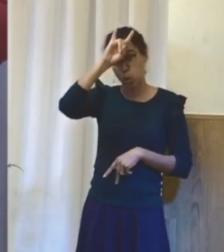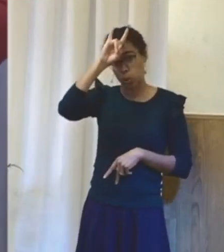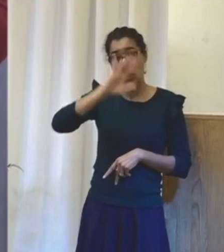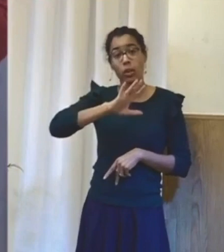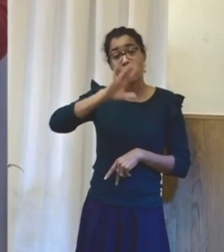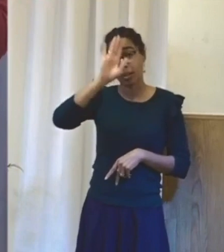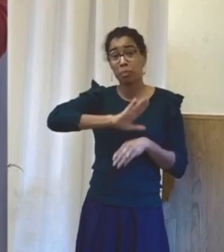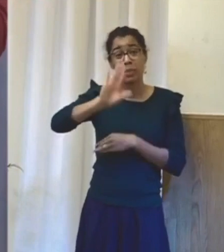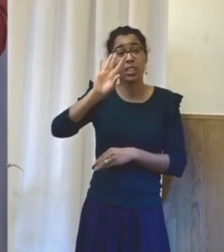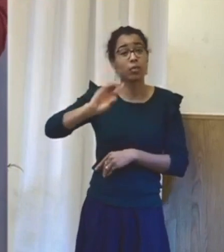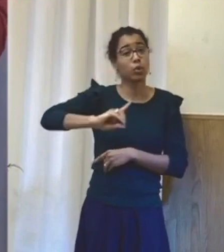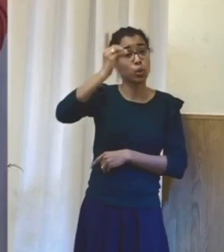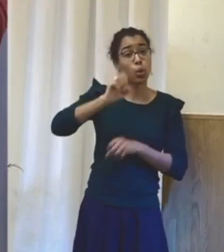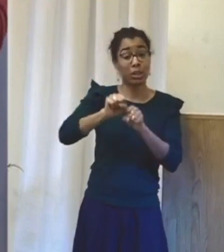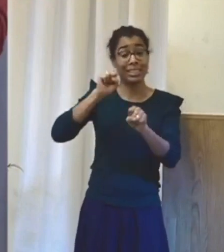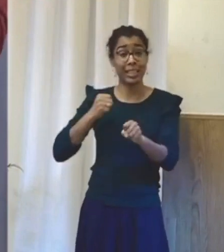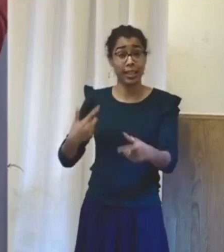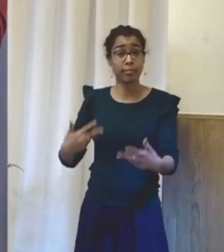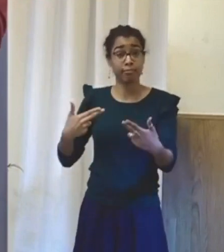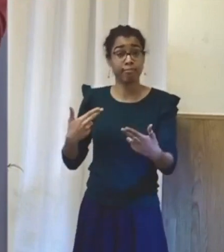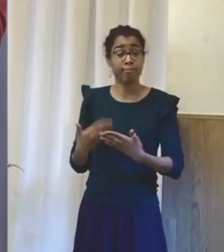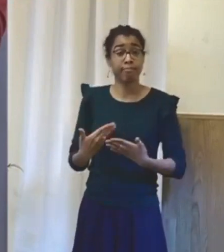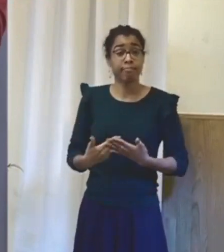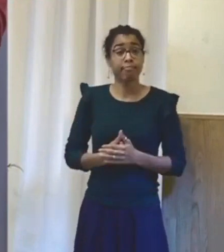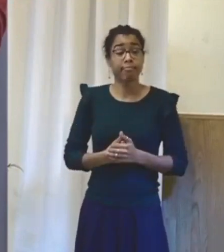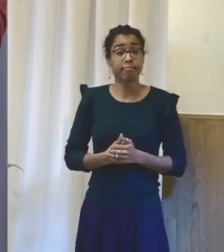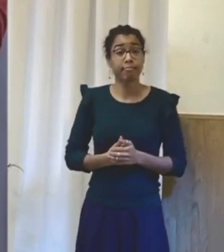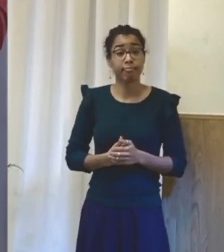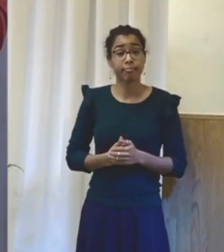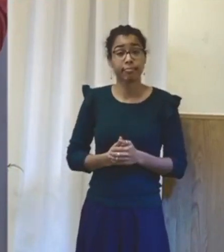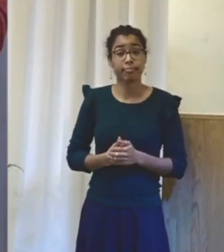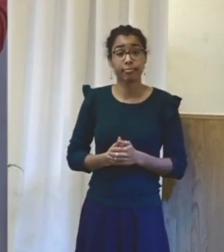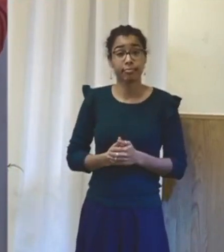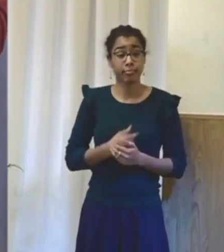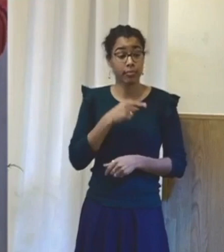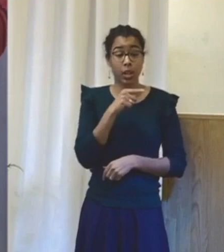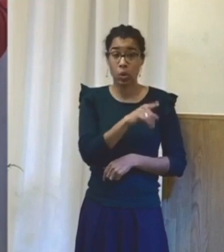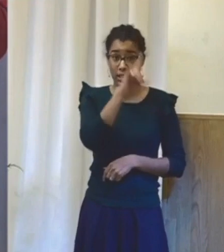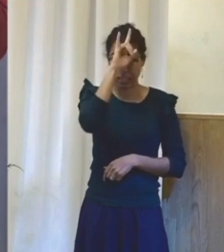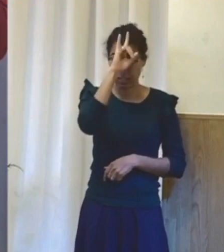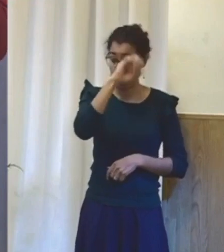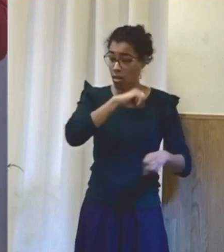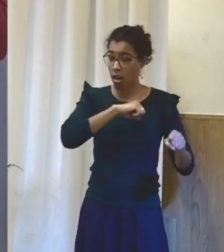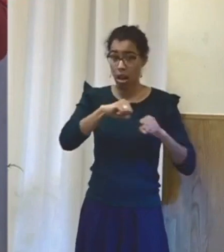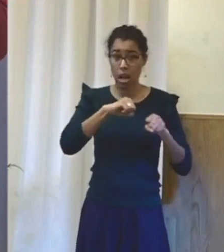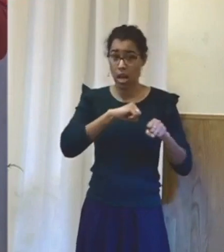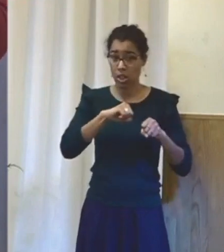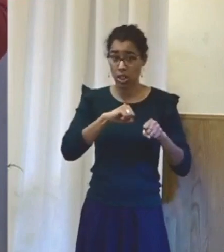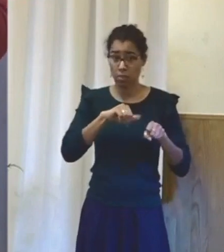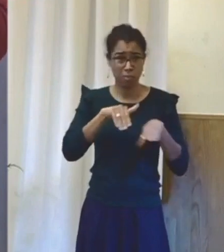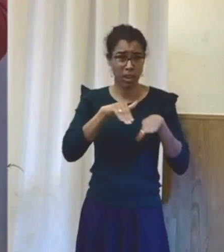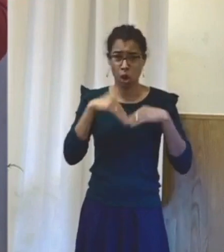siècle, le dieu de ce siècle. Il agit encore de la